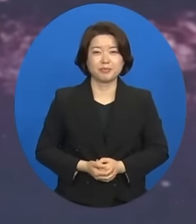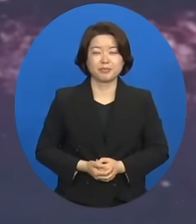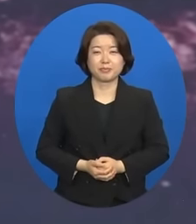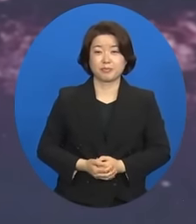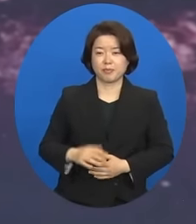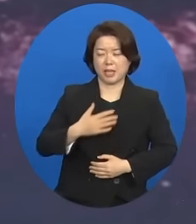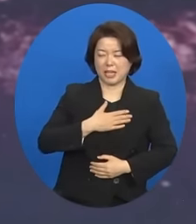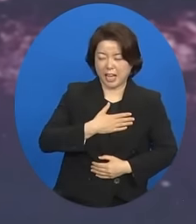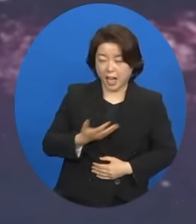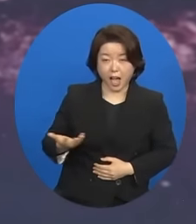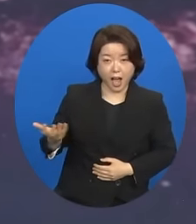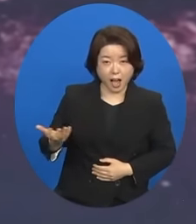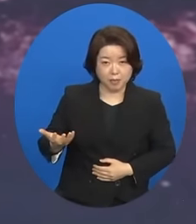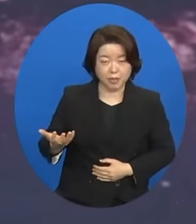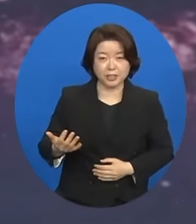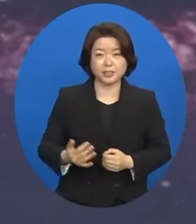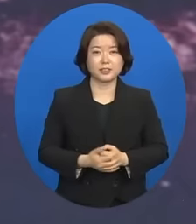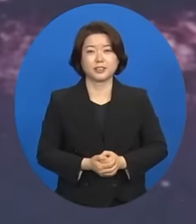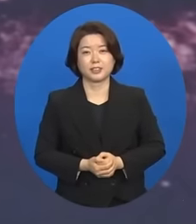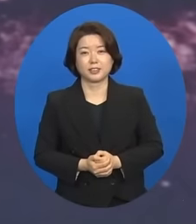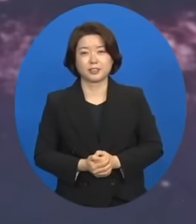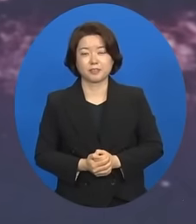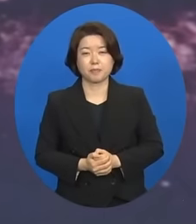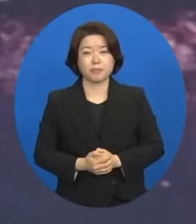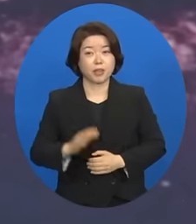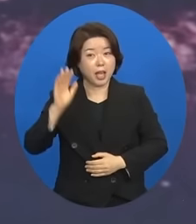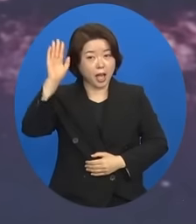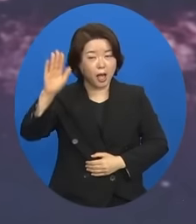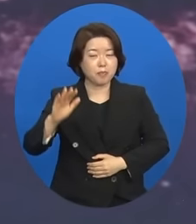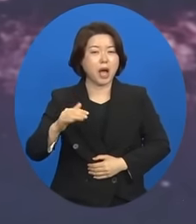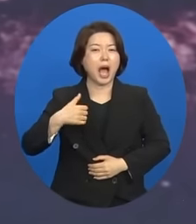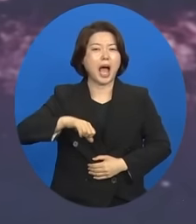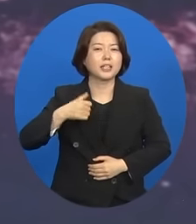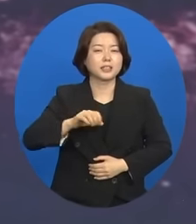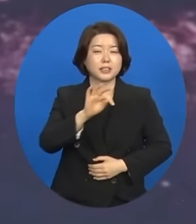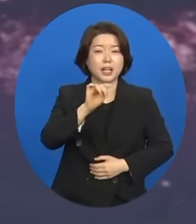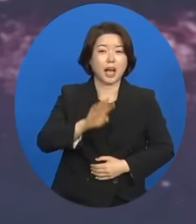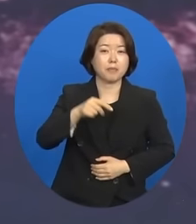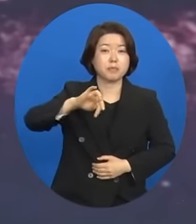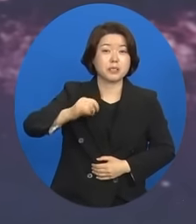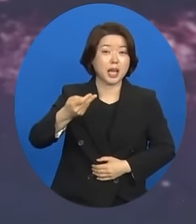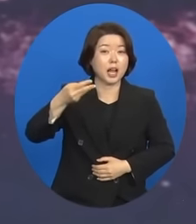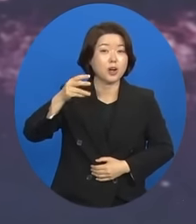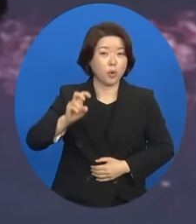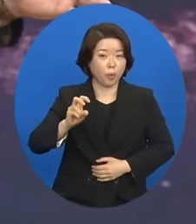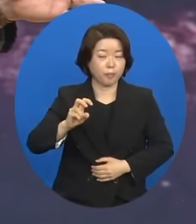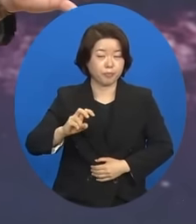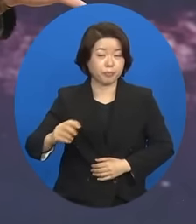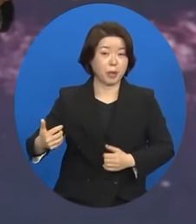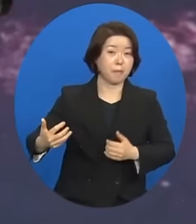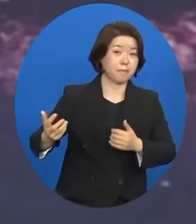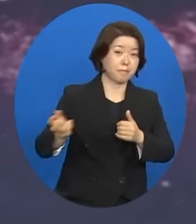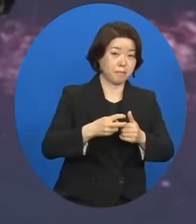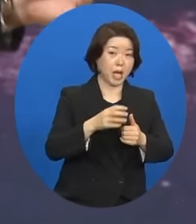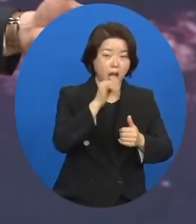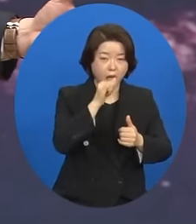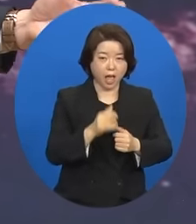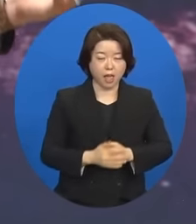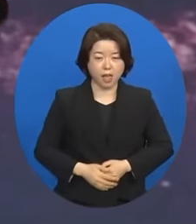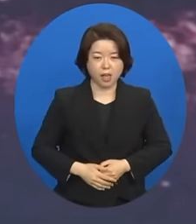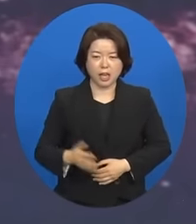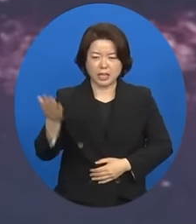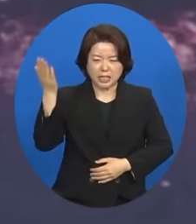여파를 당하게 되는데 훗날 아들 압살롬이 반역을 하게 됩니다 그것은 그가 뿌린 죄악의